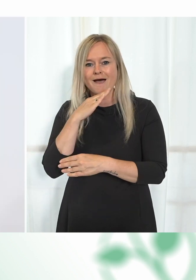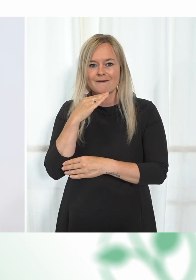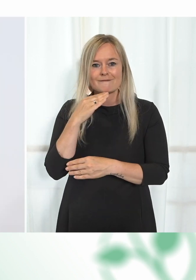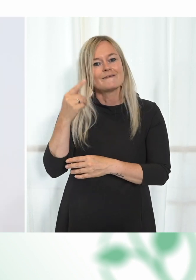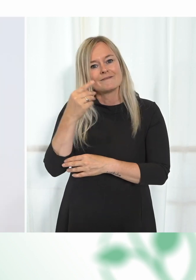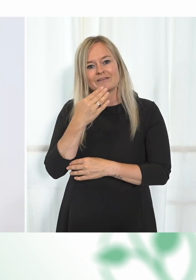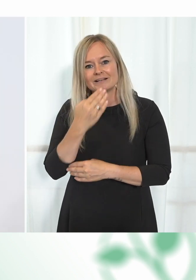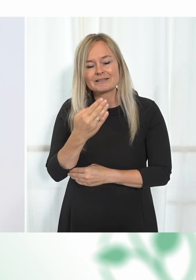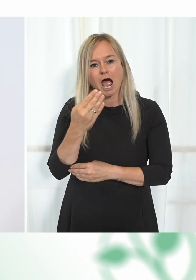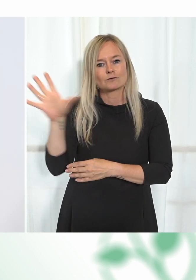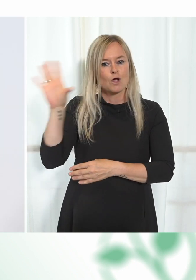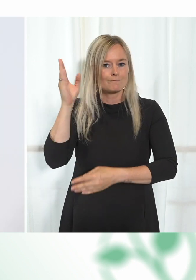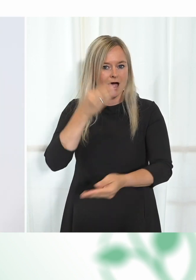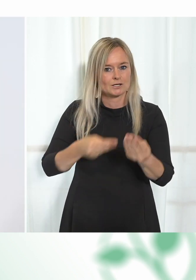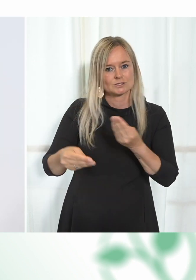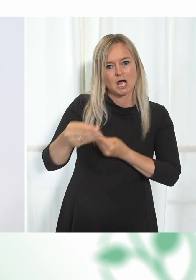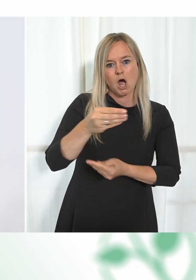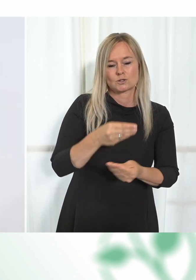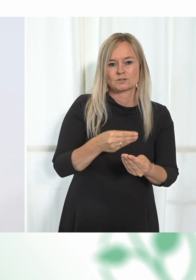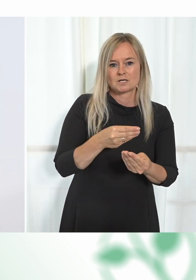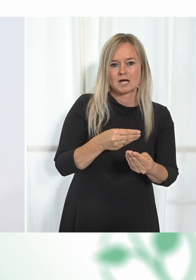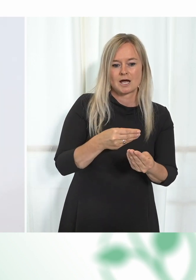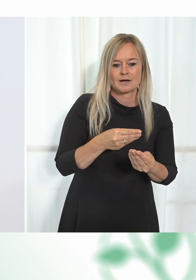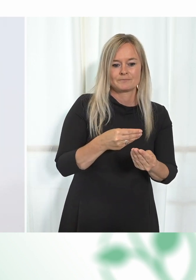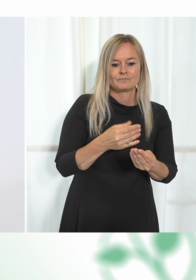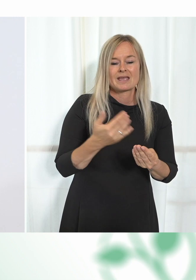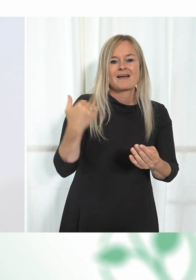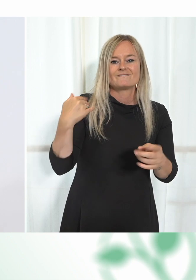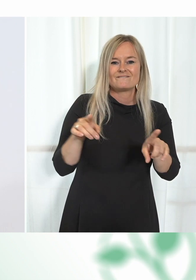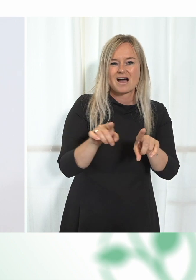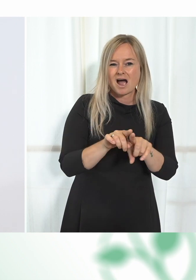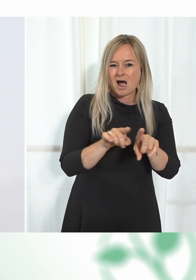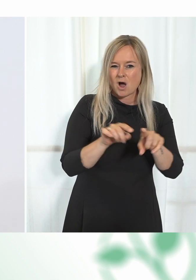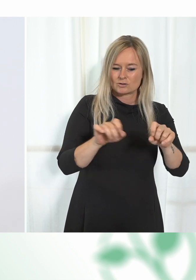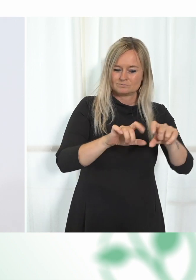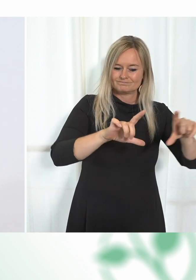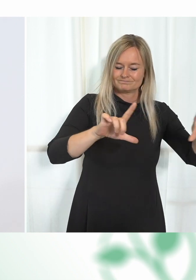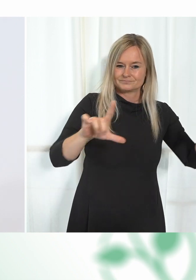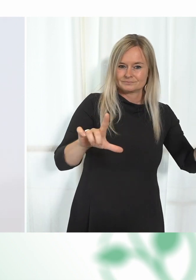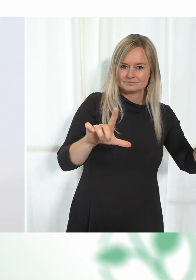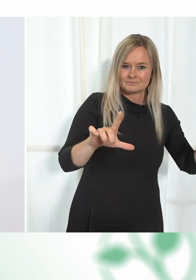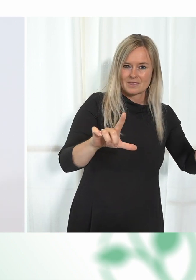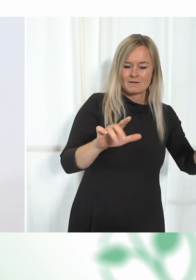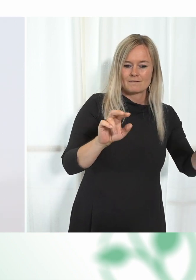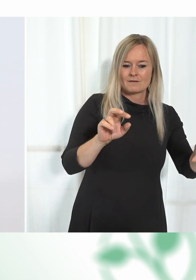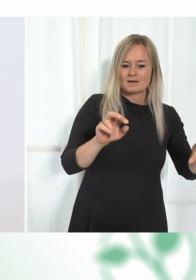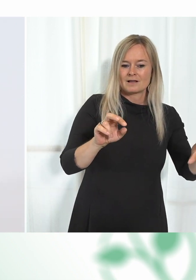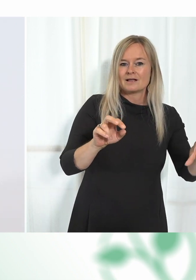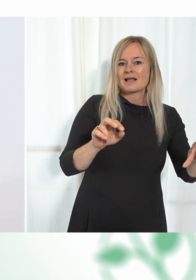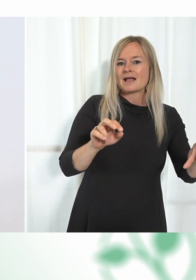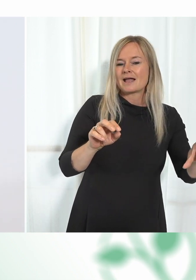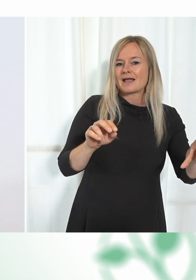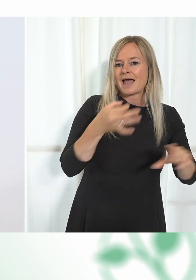Erfahrungsaustausch mit uns. Wir haben aus der Community eine Frage bekommen. Die Namen der Apps würde mich interessieren, die Frau Rittberger erwähnt